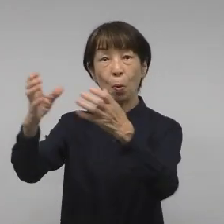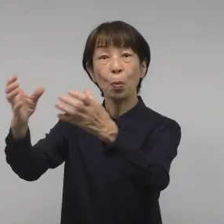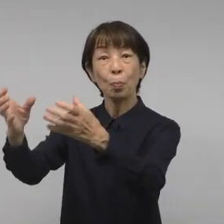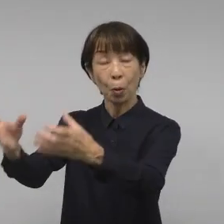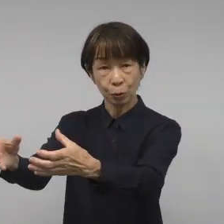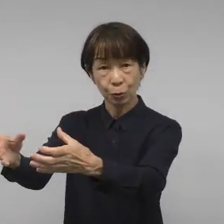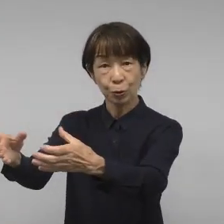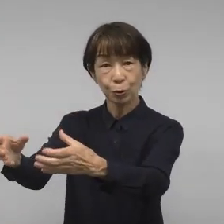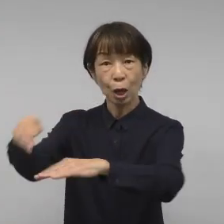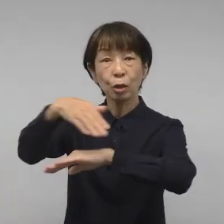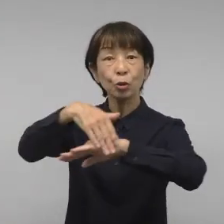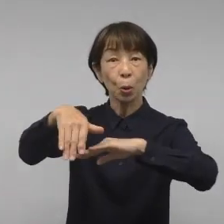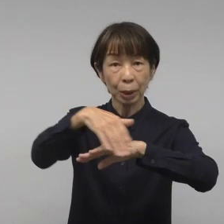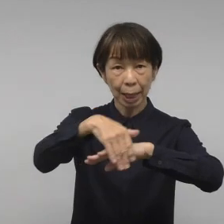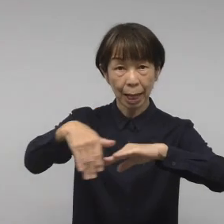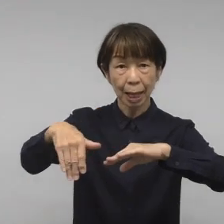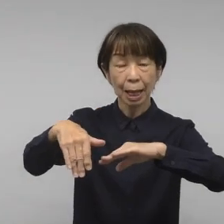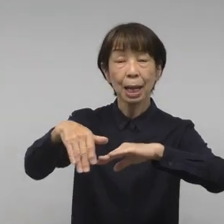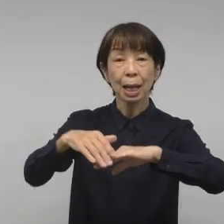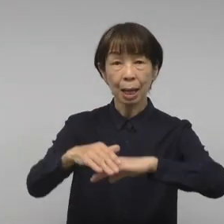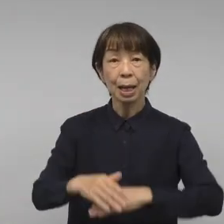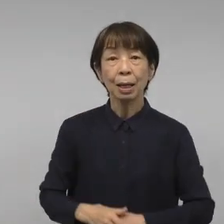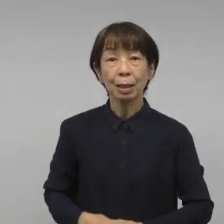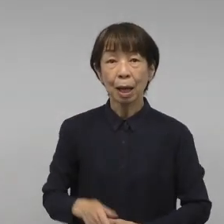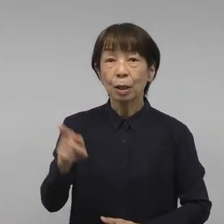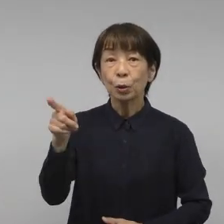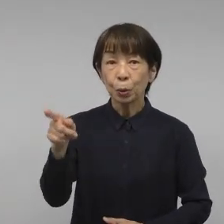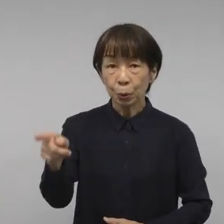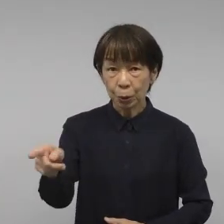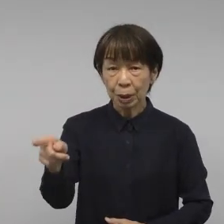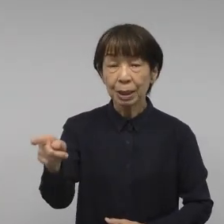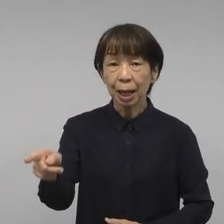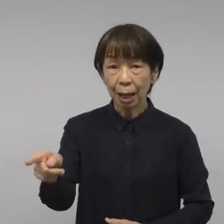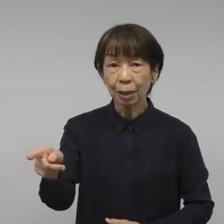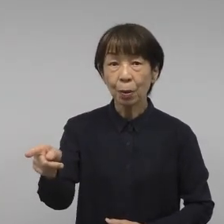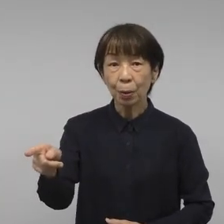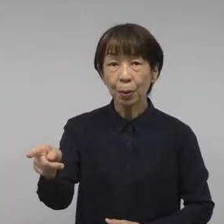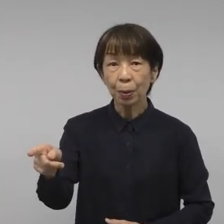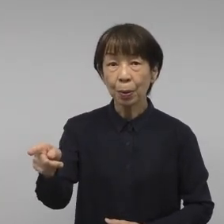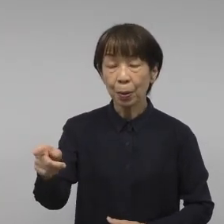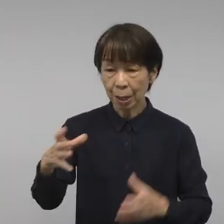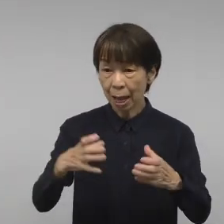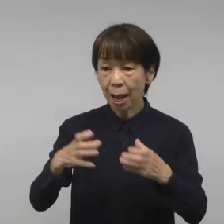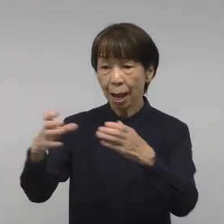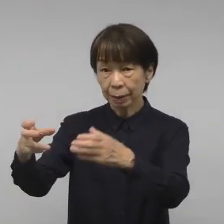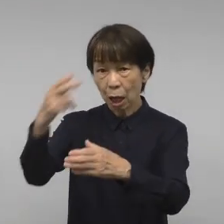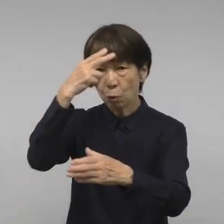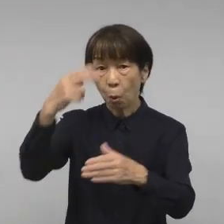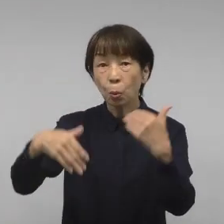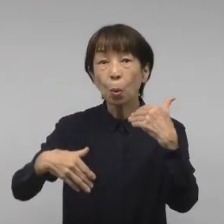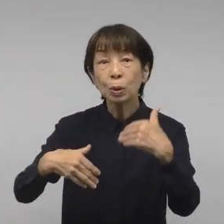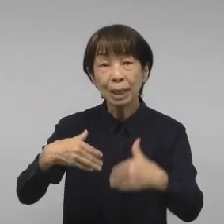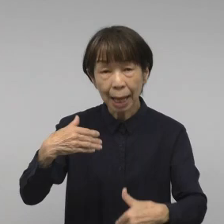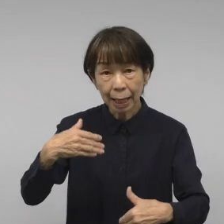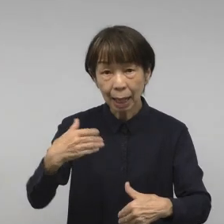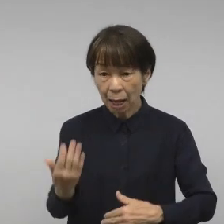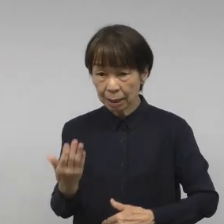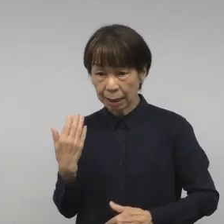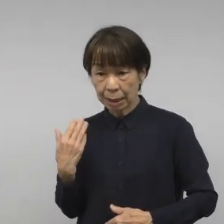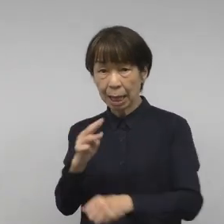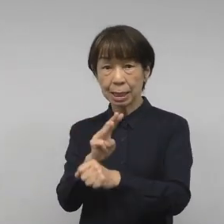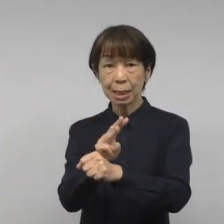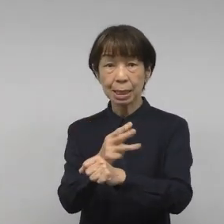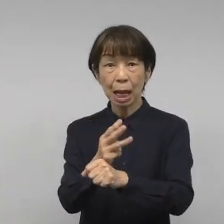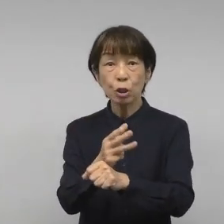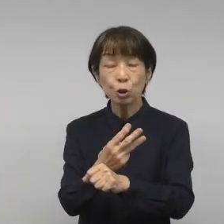訪問団をですね、派遣する予定なんですけれども、その友人への、派遣される高校生たちが事前に研